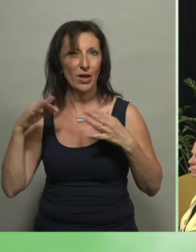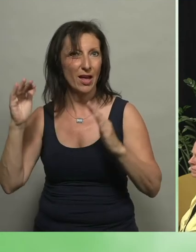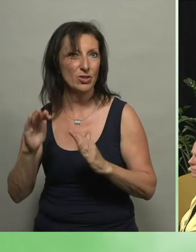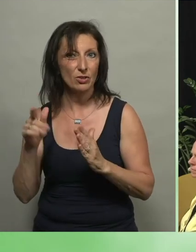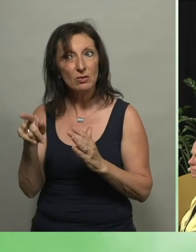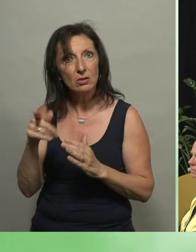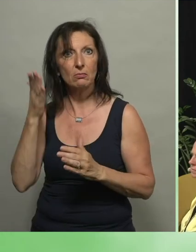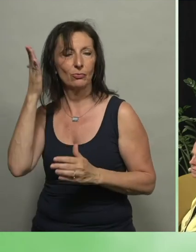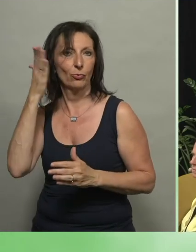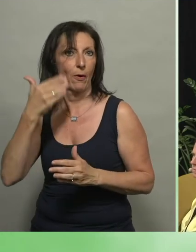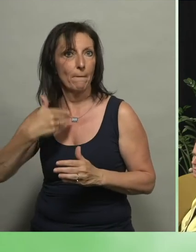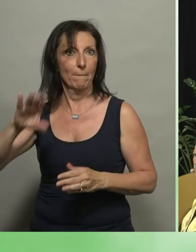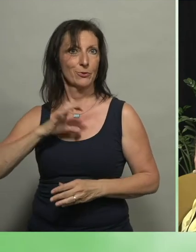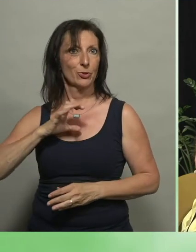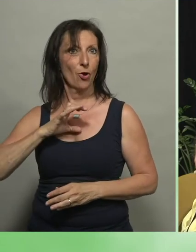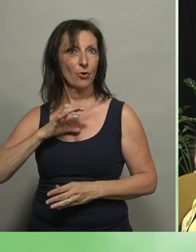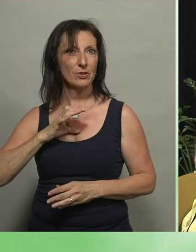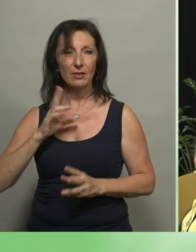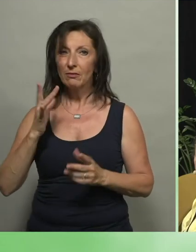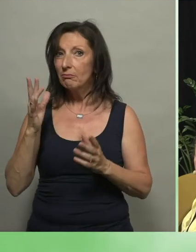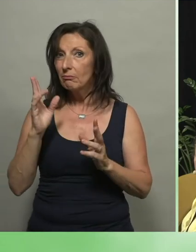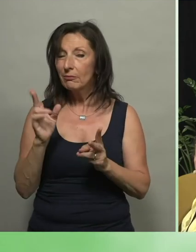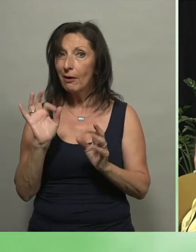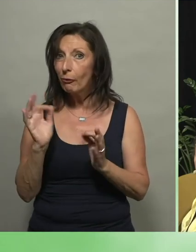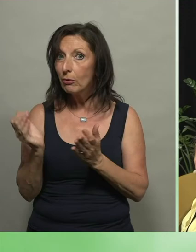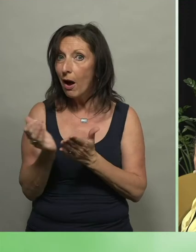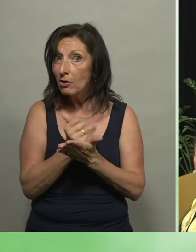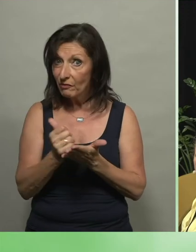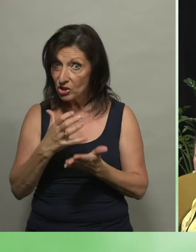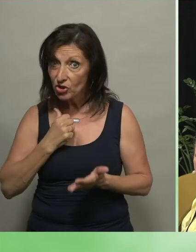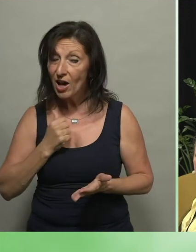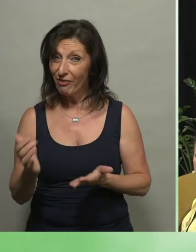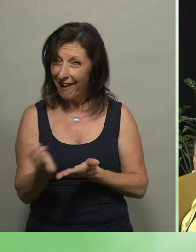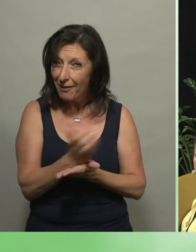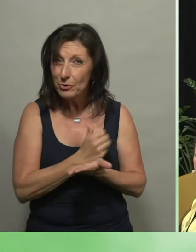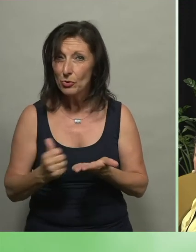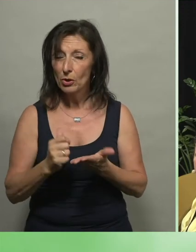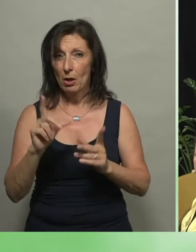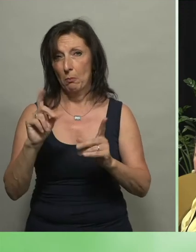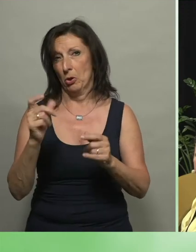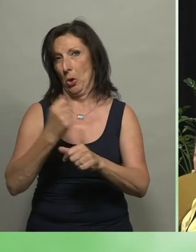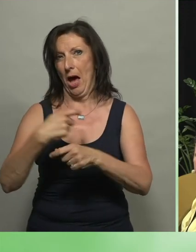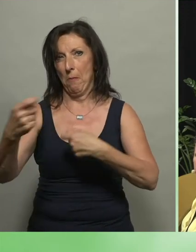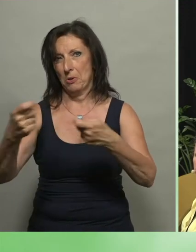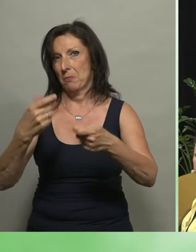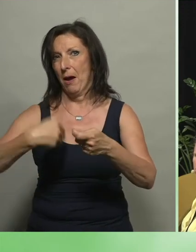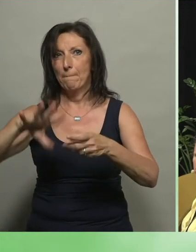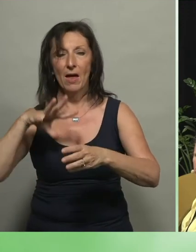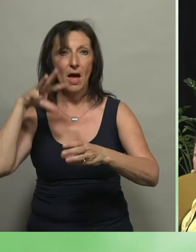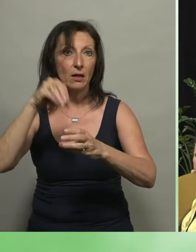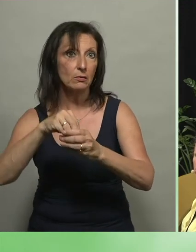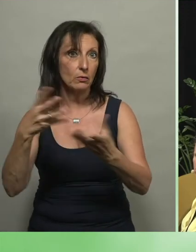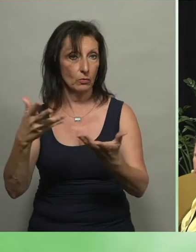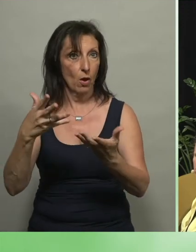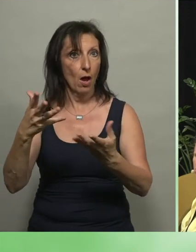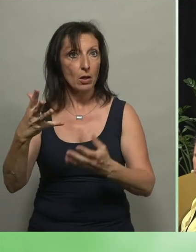bessere Chancen bietet. Wenn wir das gut nutzen, dann schaffen wir es auch, inklusivere Arbeitsmärkte und attraktivere